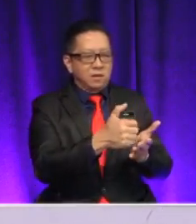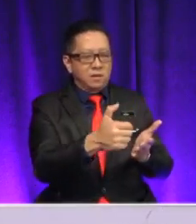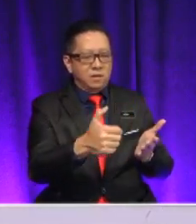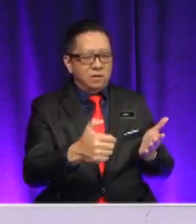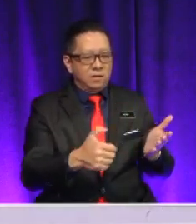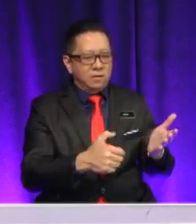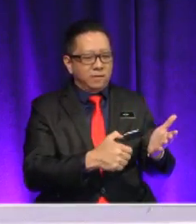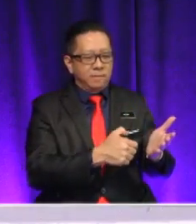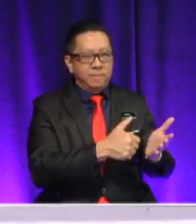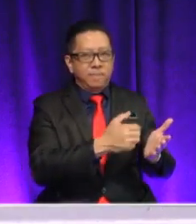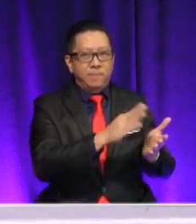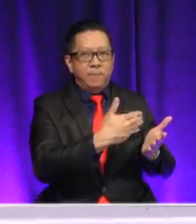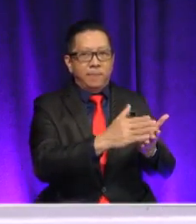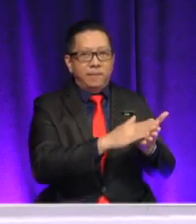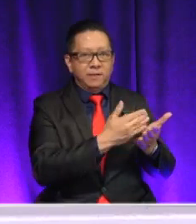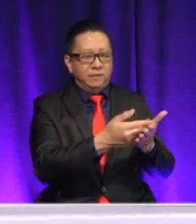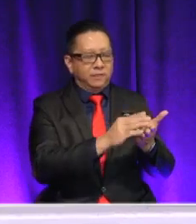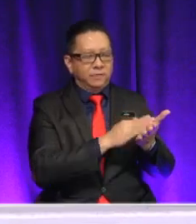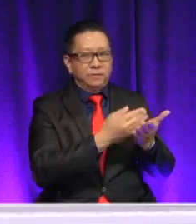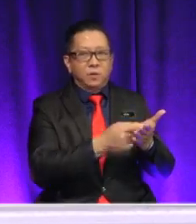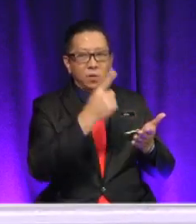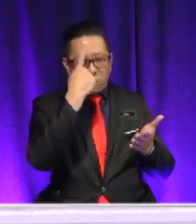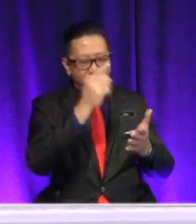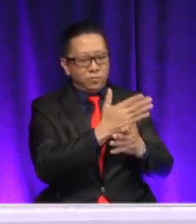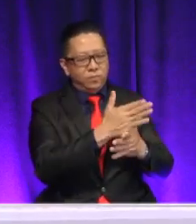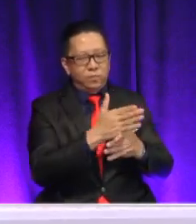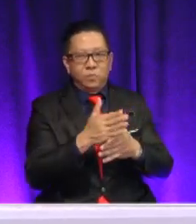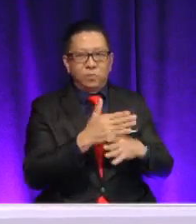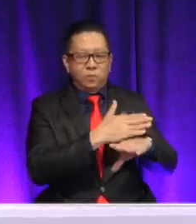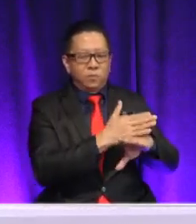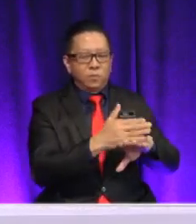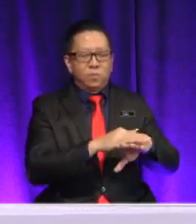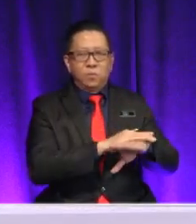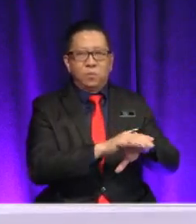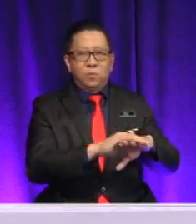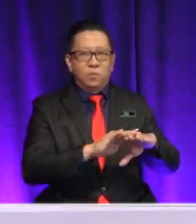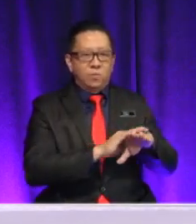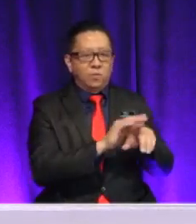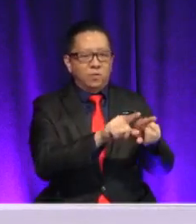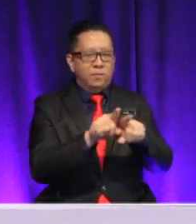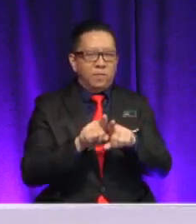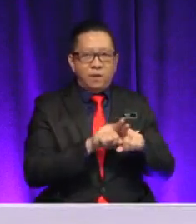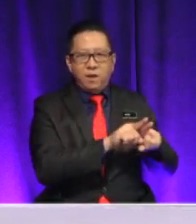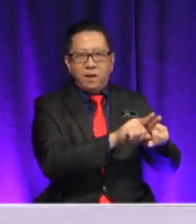Lepas tuh gitu sapu untuk meratakan air pada kertas lukisan